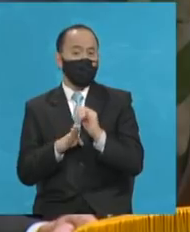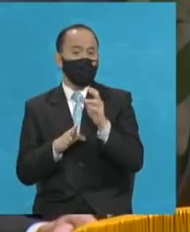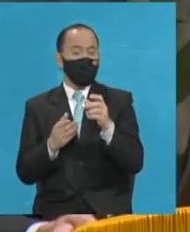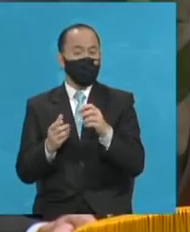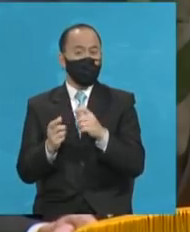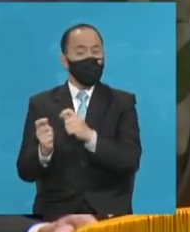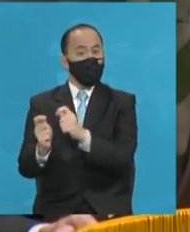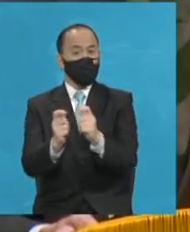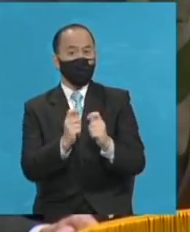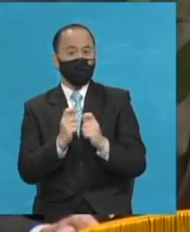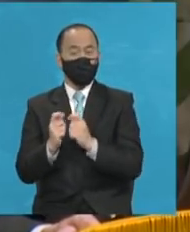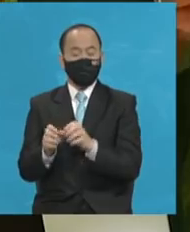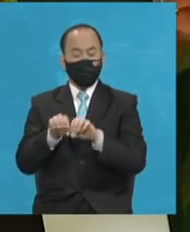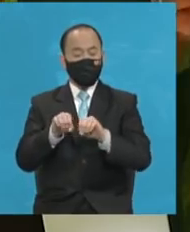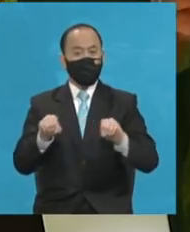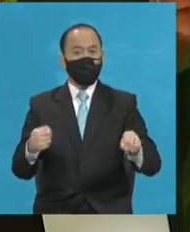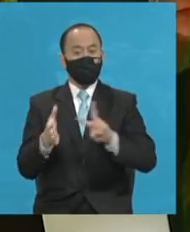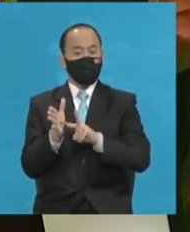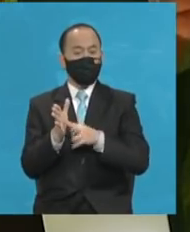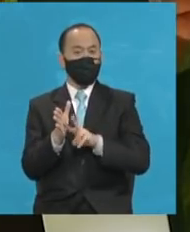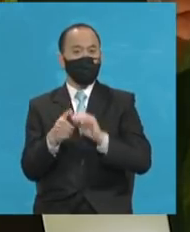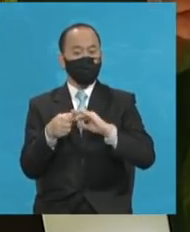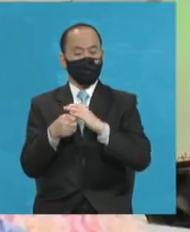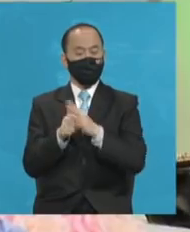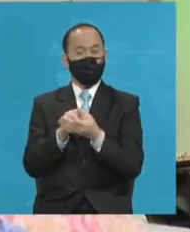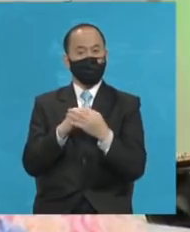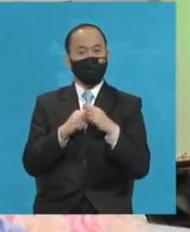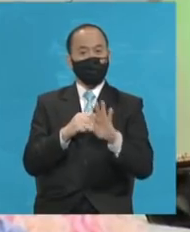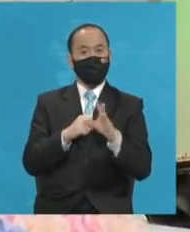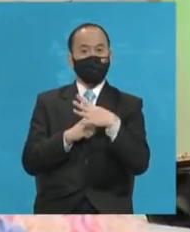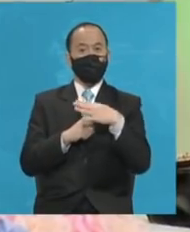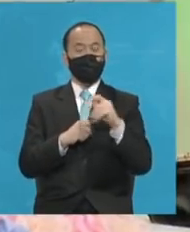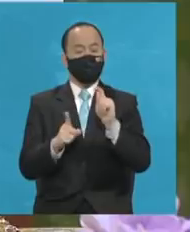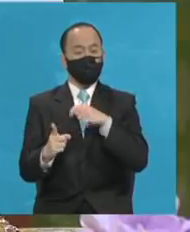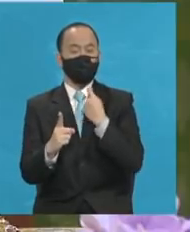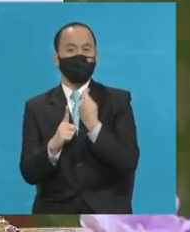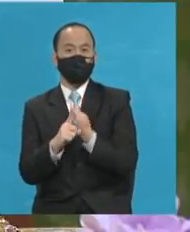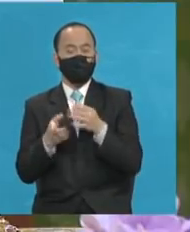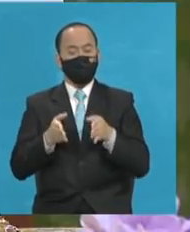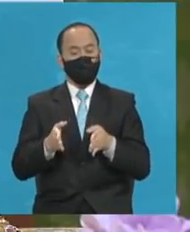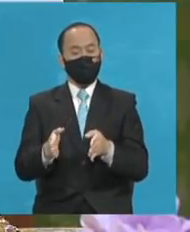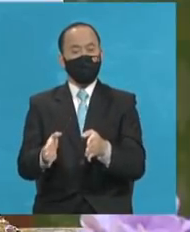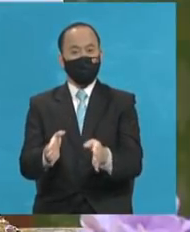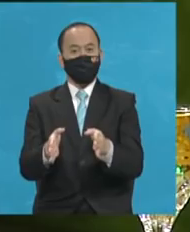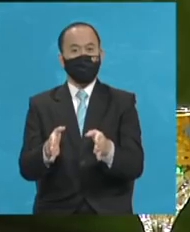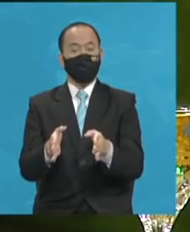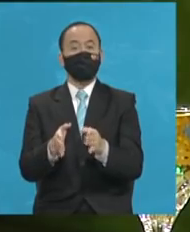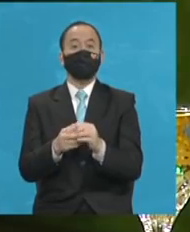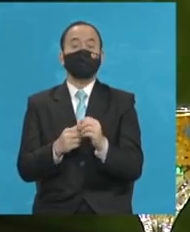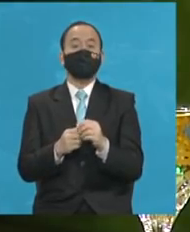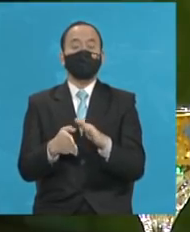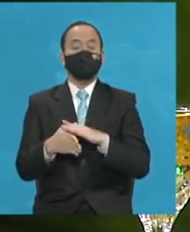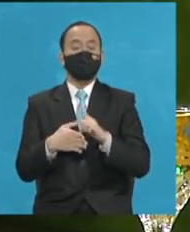si Jul vaksinasi probit main game dan pengukuhan dan wangi perjalanan